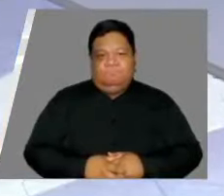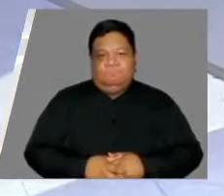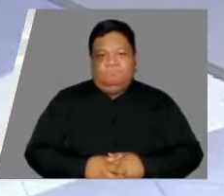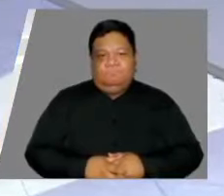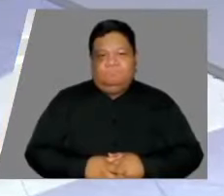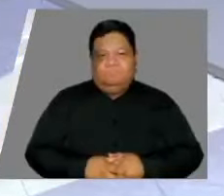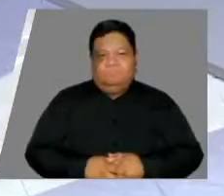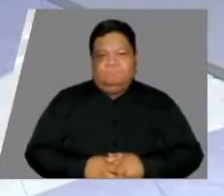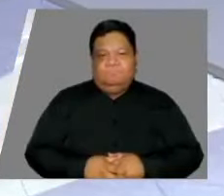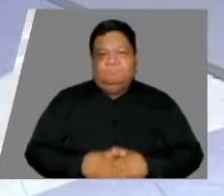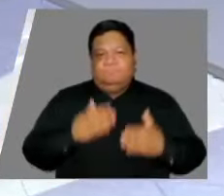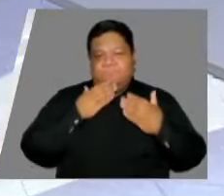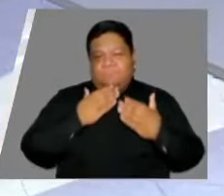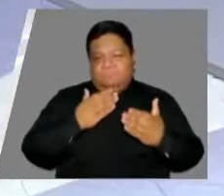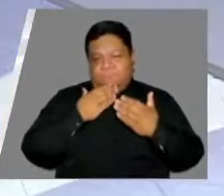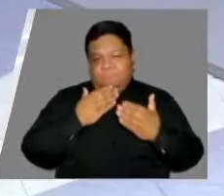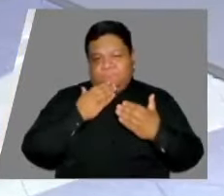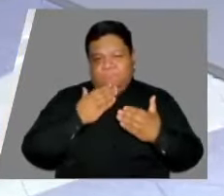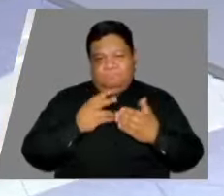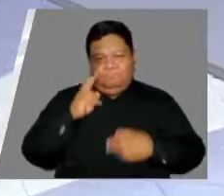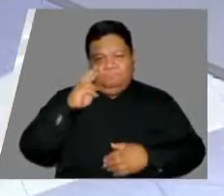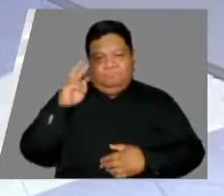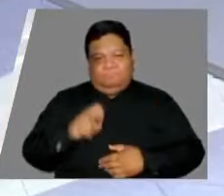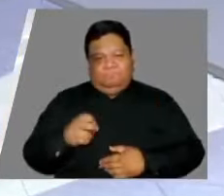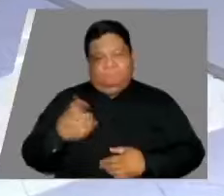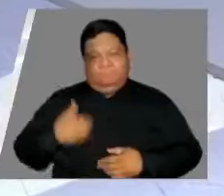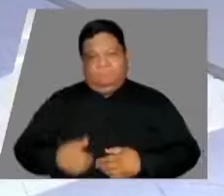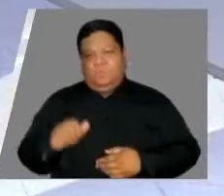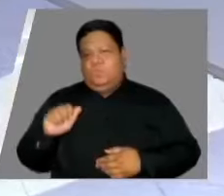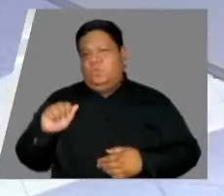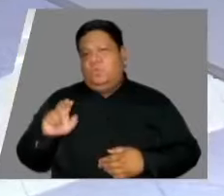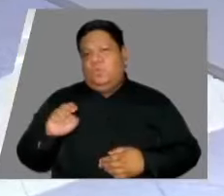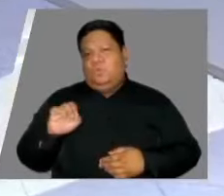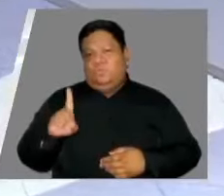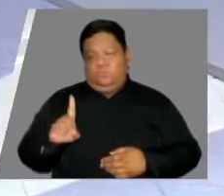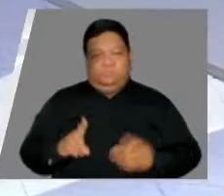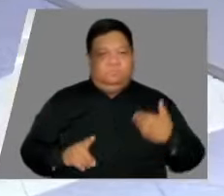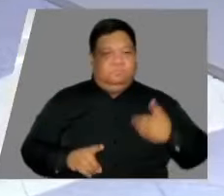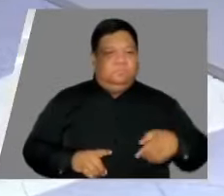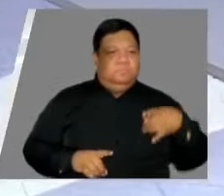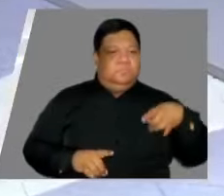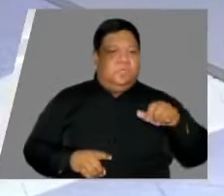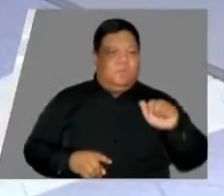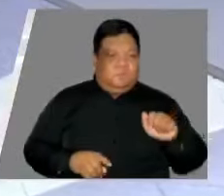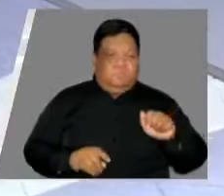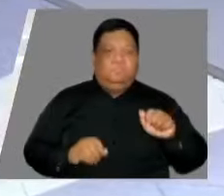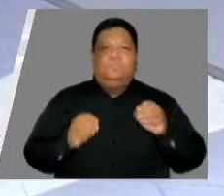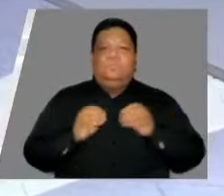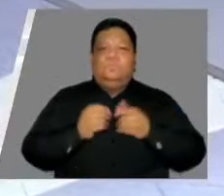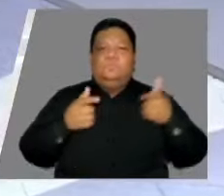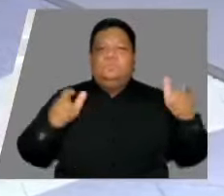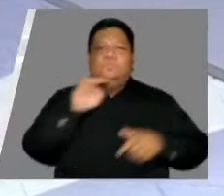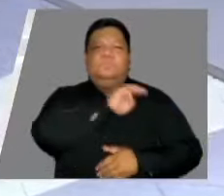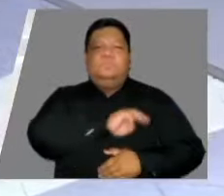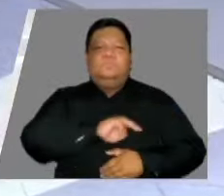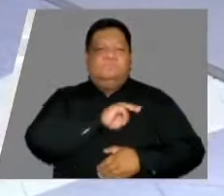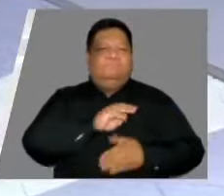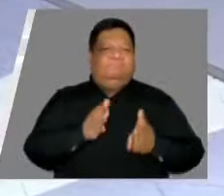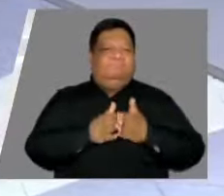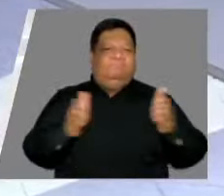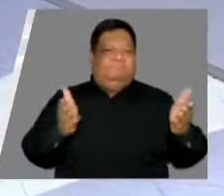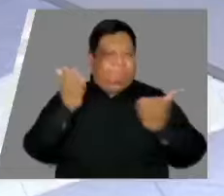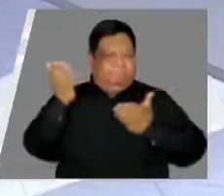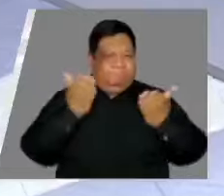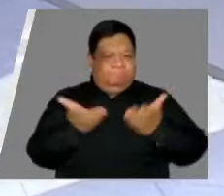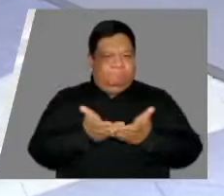Salamat Igan sa inyong pagsaksi. Ako naman Arnold Glavio. Ako po si PR Canghel para sa mas malaking misyon at sa mas malawak na paglilingkod